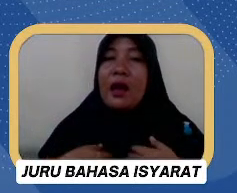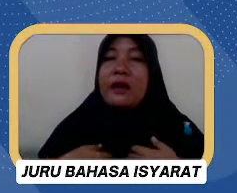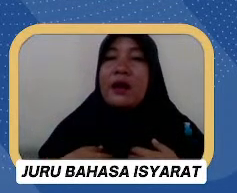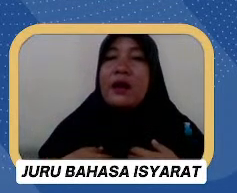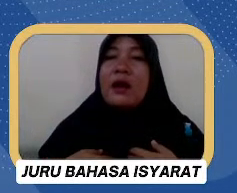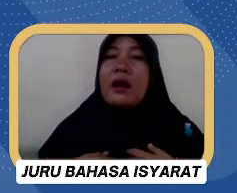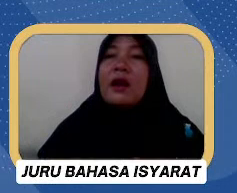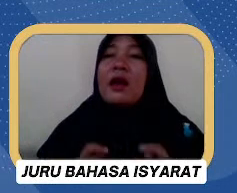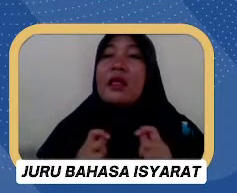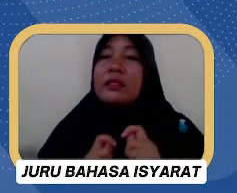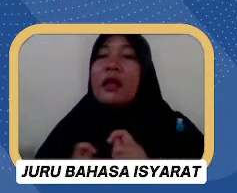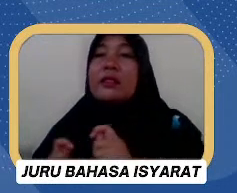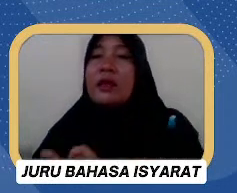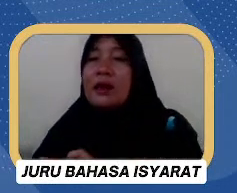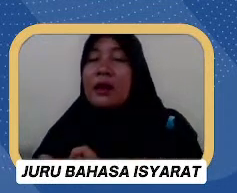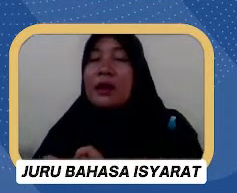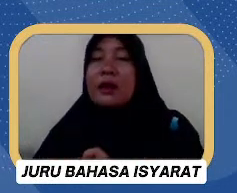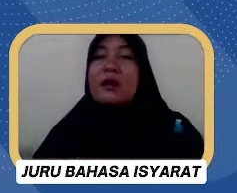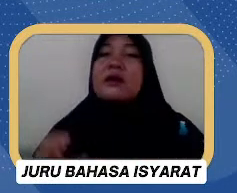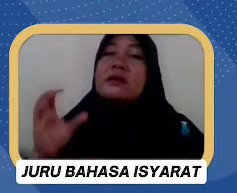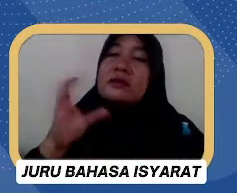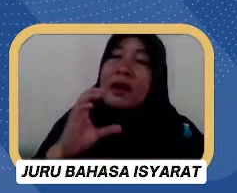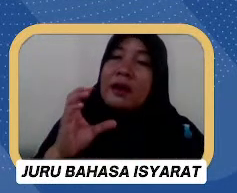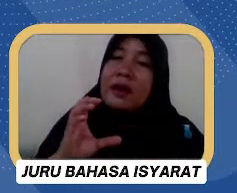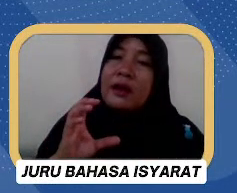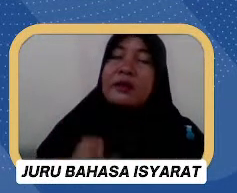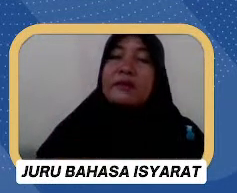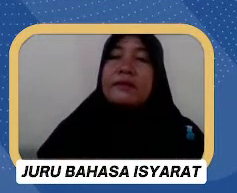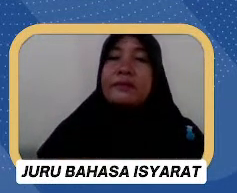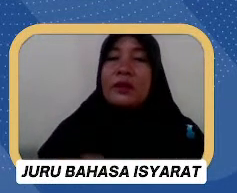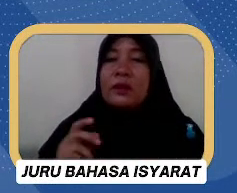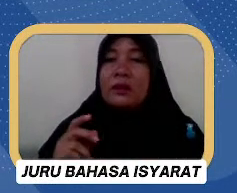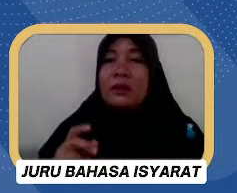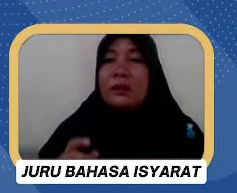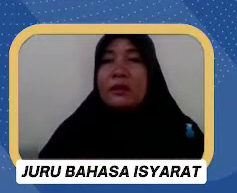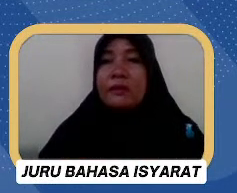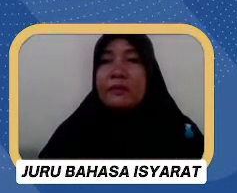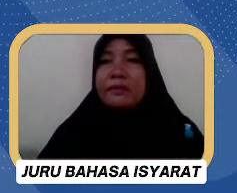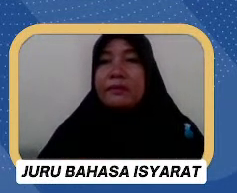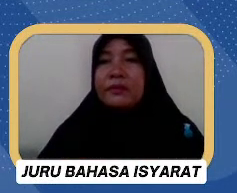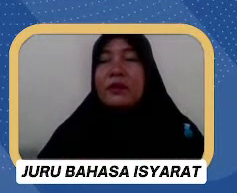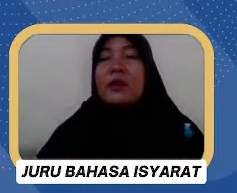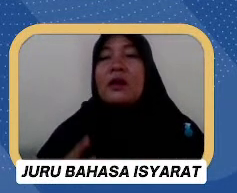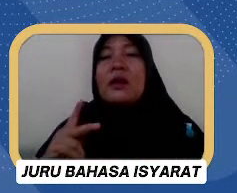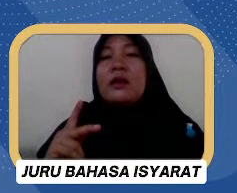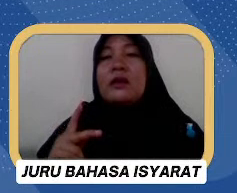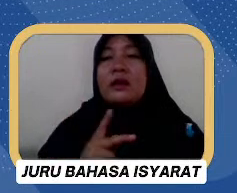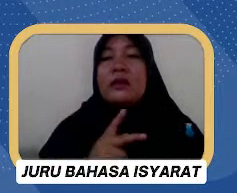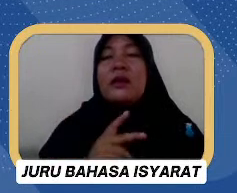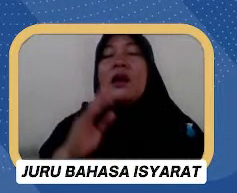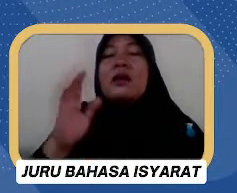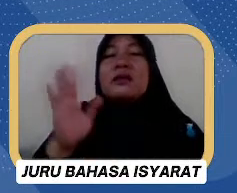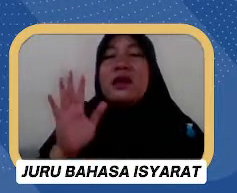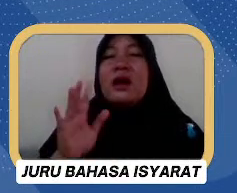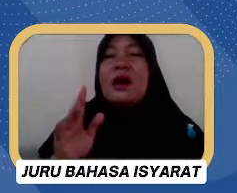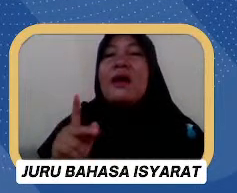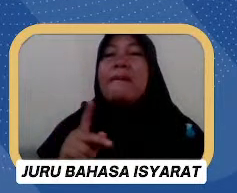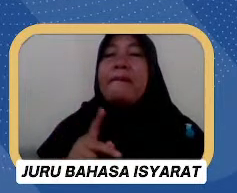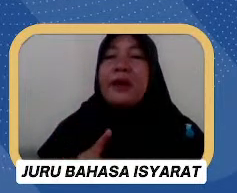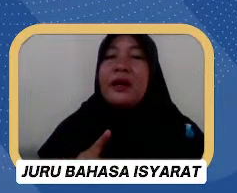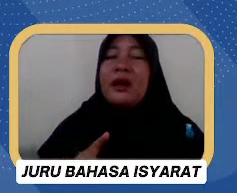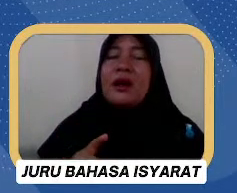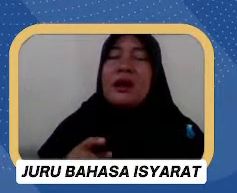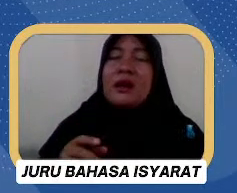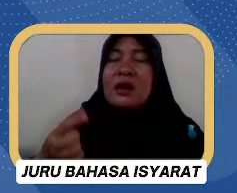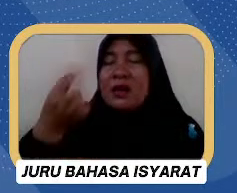menyampaikan sesuatu di sosial media. Tentunya kuncinya adalah kita jangan pernah menyakiti orang lain,